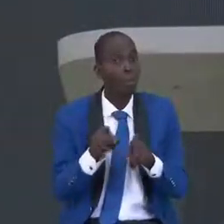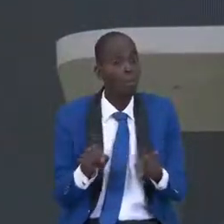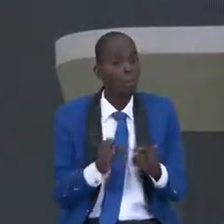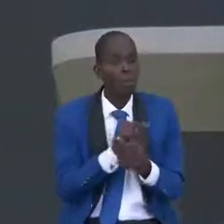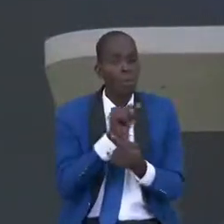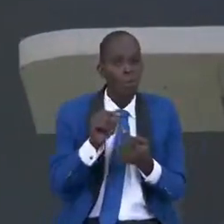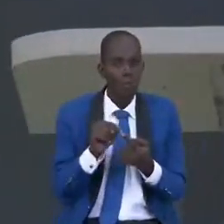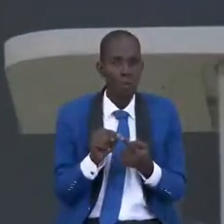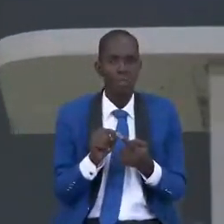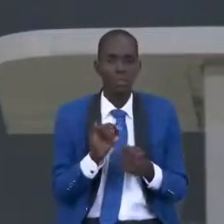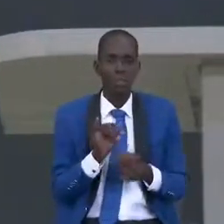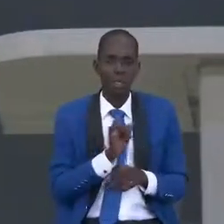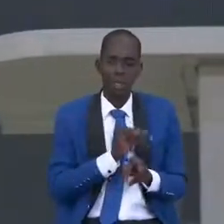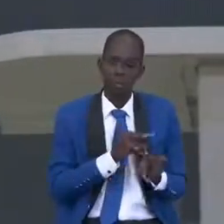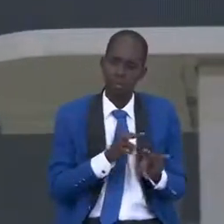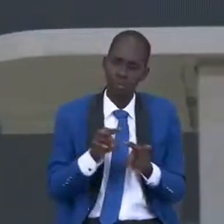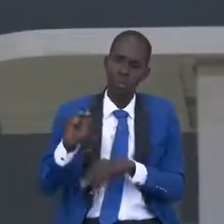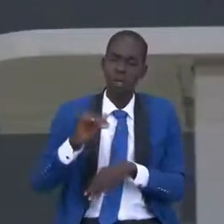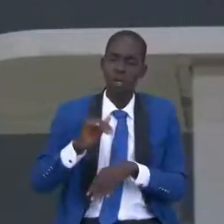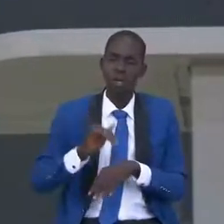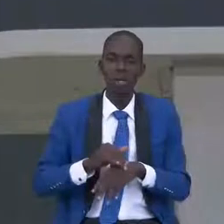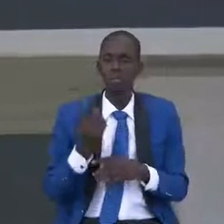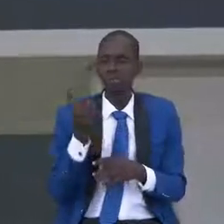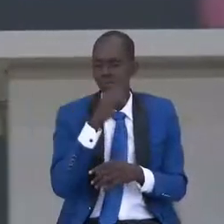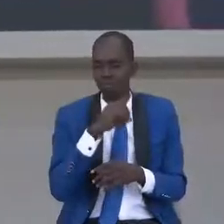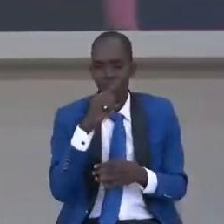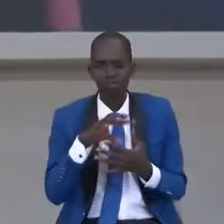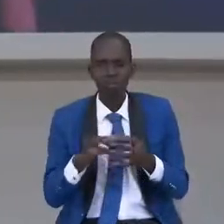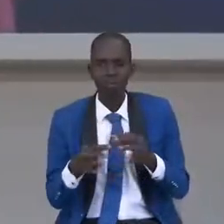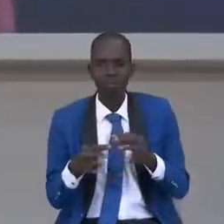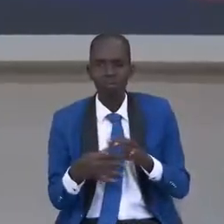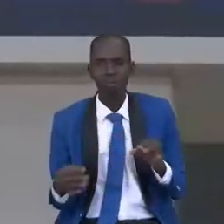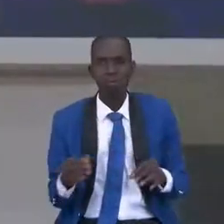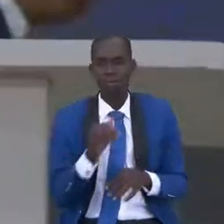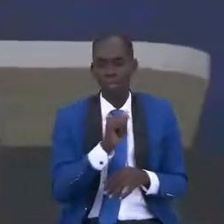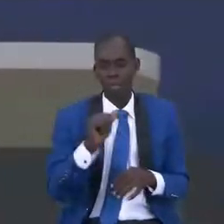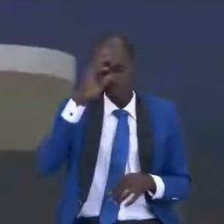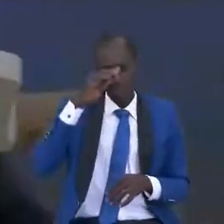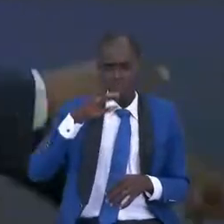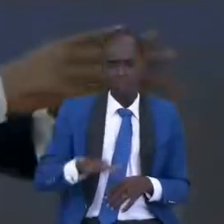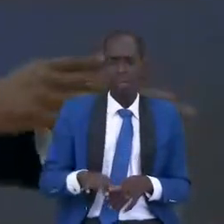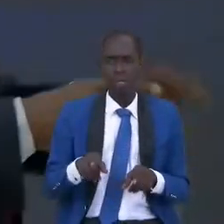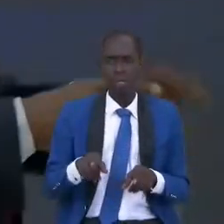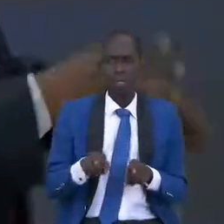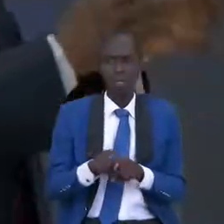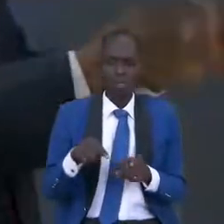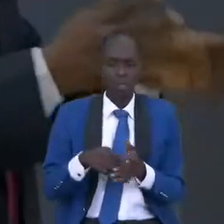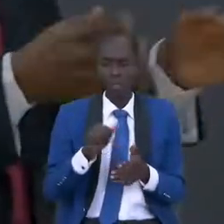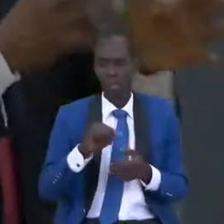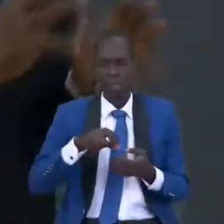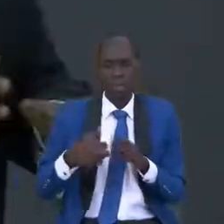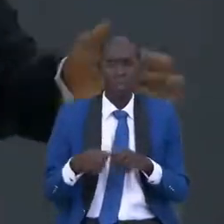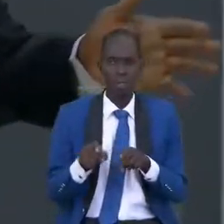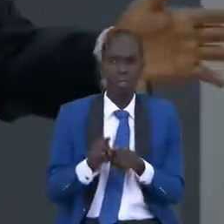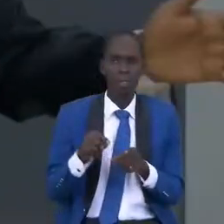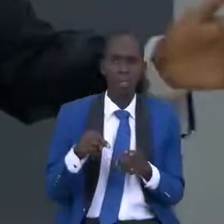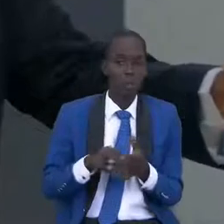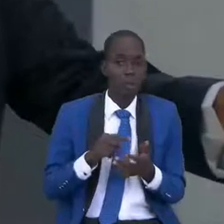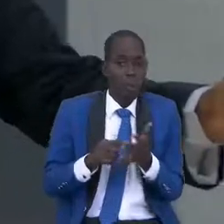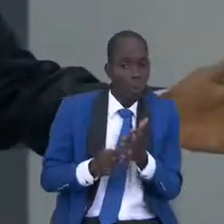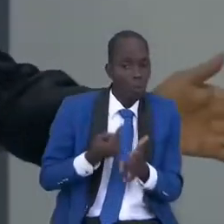quand je considère les superstitions, un problème par là, une fois que